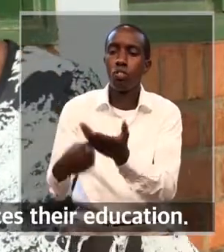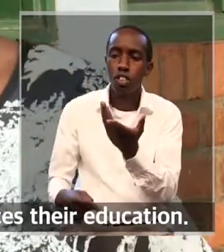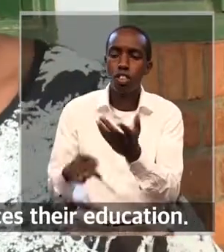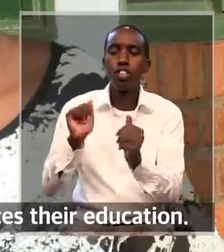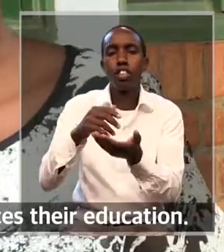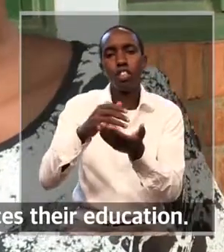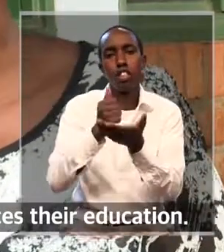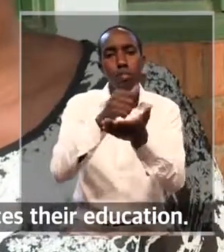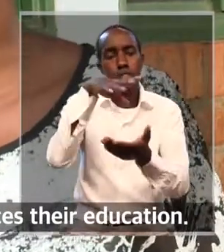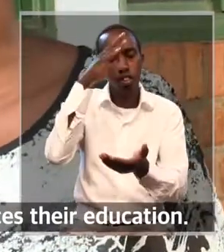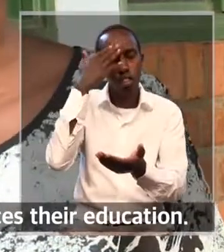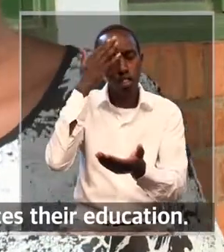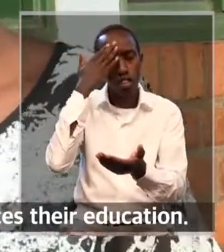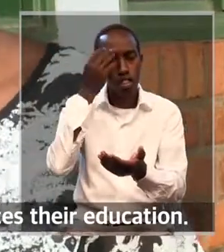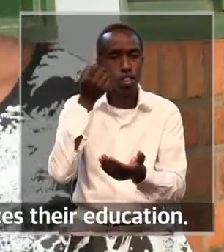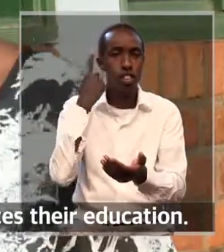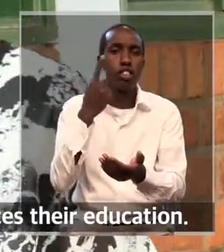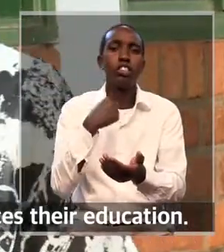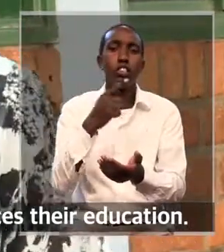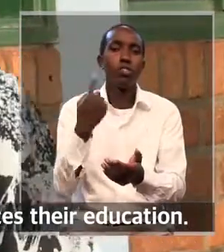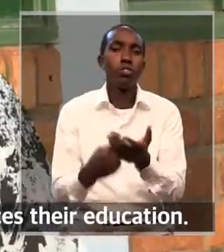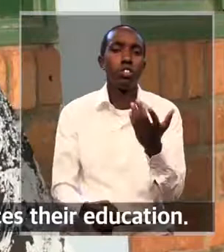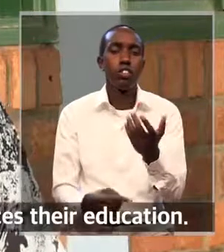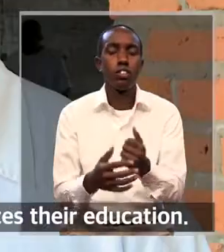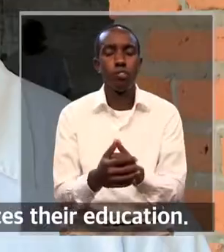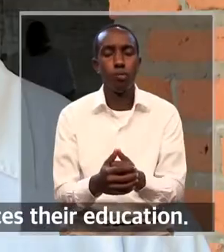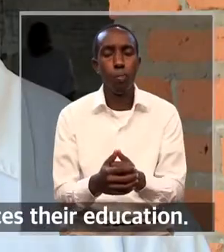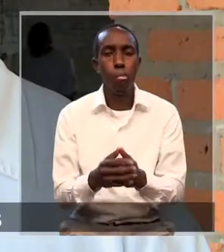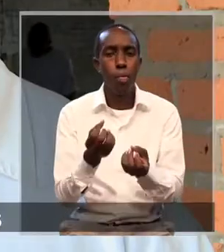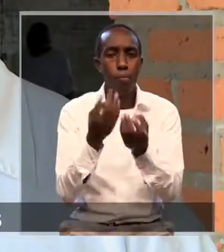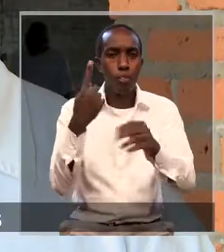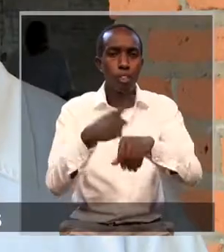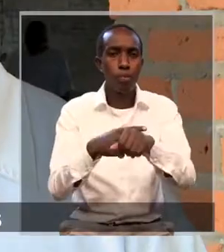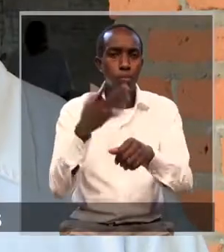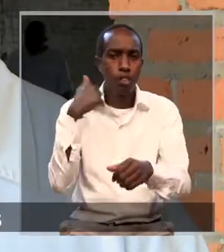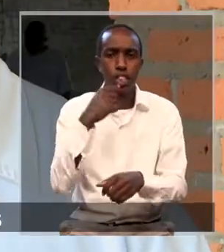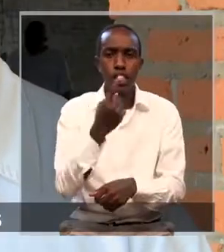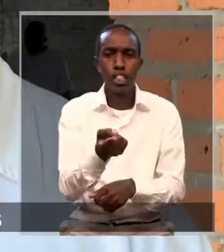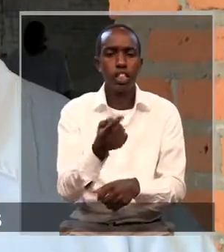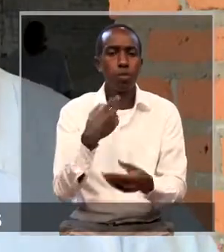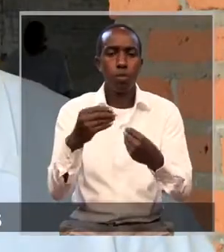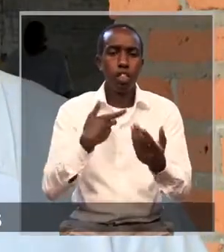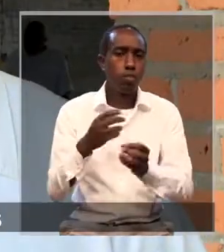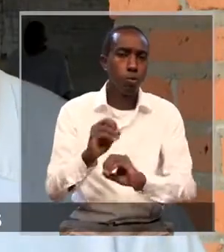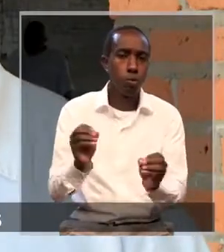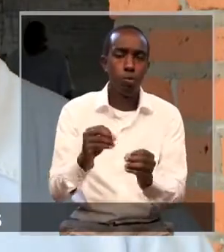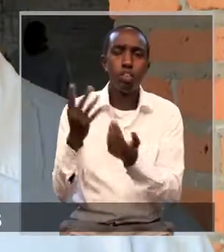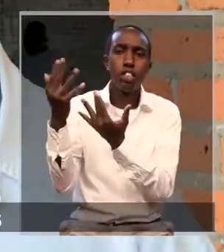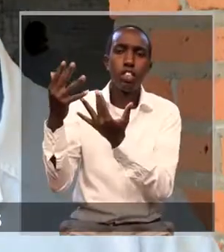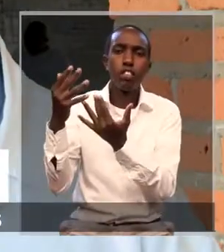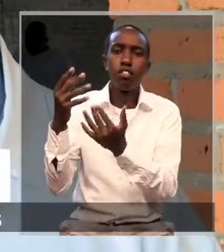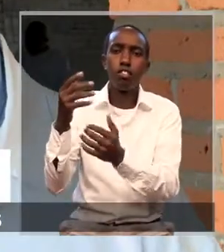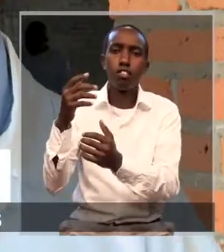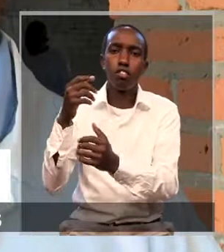mfashanyigisho, bikabafasha kumva neza isomo bahabwa. Kenshi na kenshi mbere twaravuga tuti nta bikoresho dufite, tugategereza